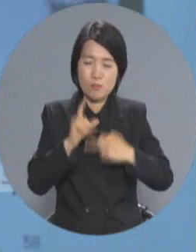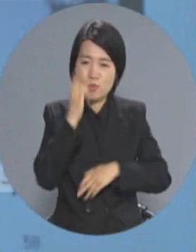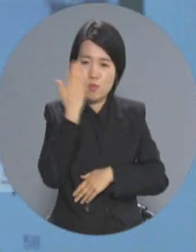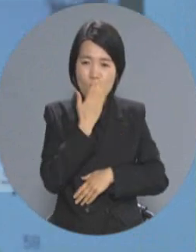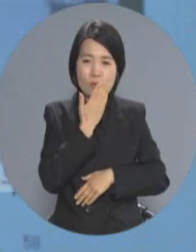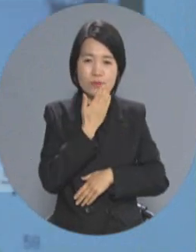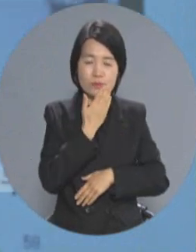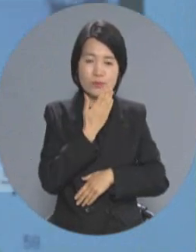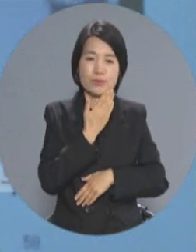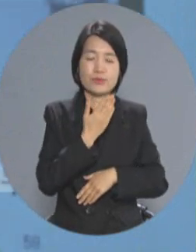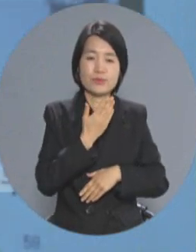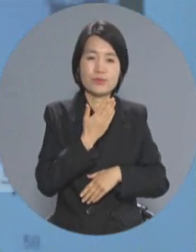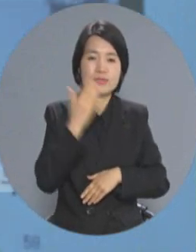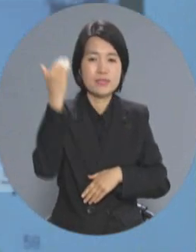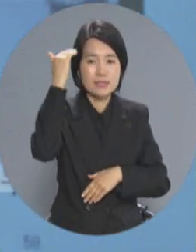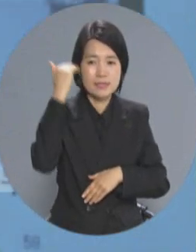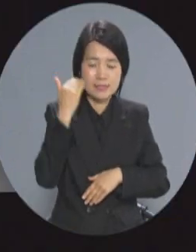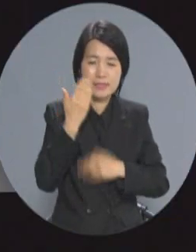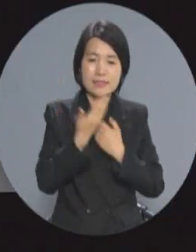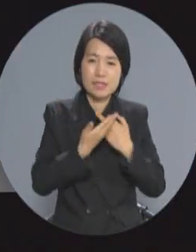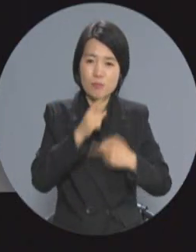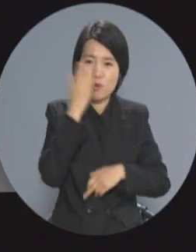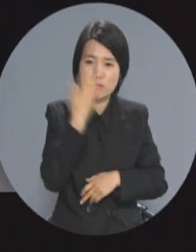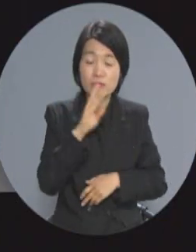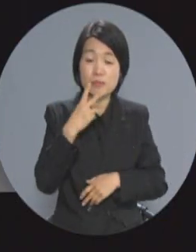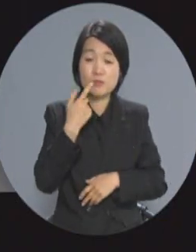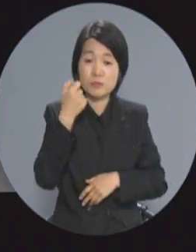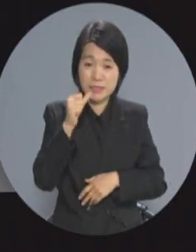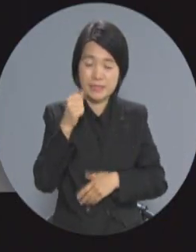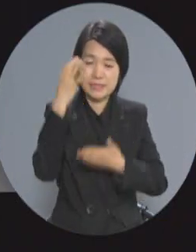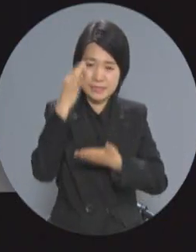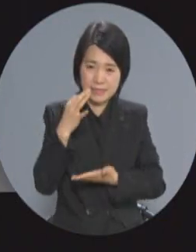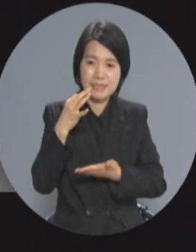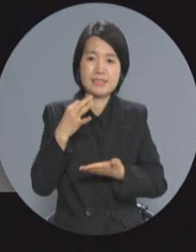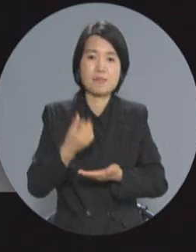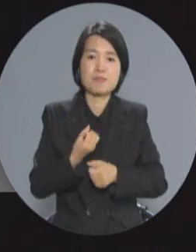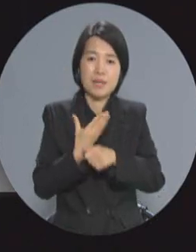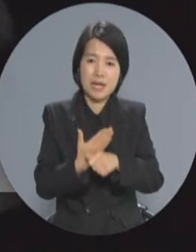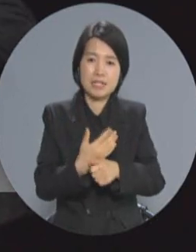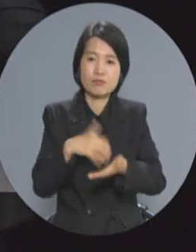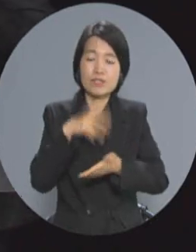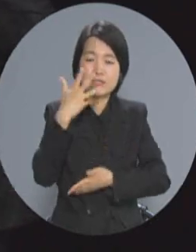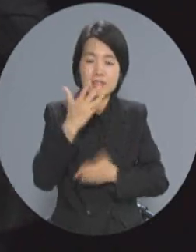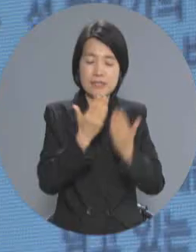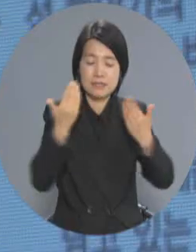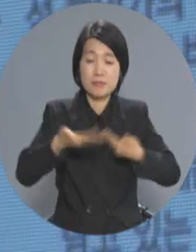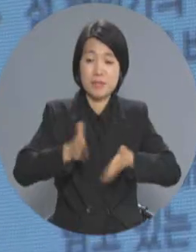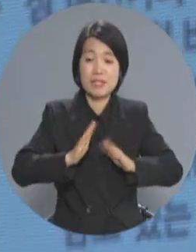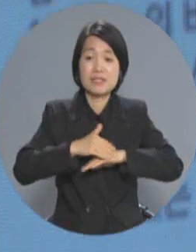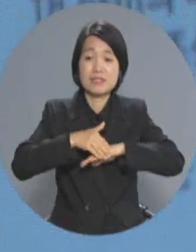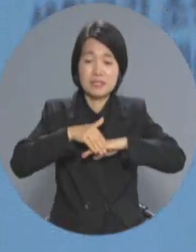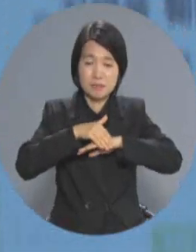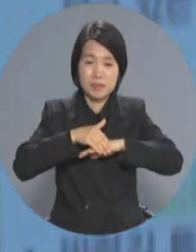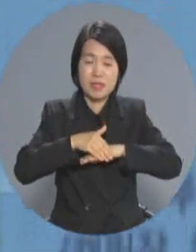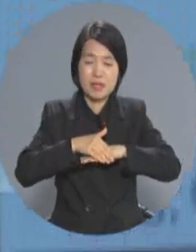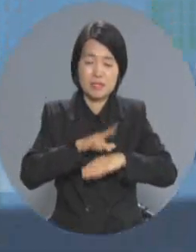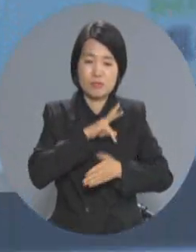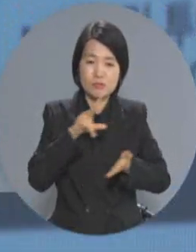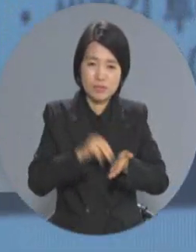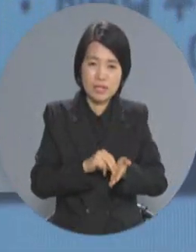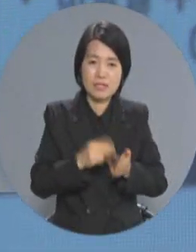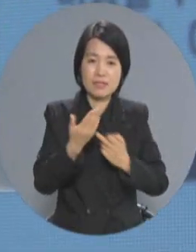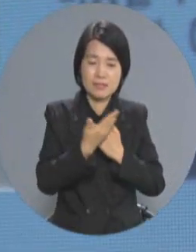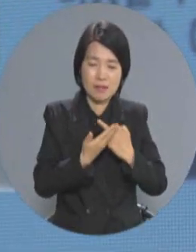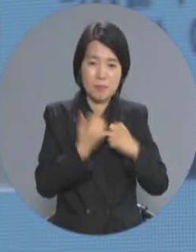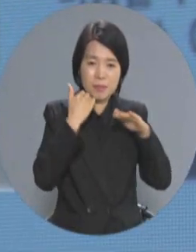여수의 365개 섬을 표현하고 무한한 가치를 전달하는 8개 전시관이 들어섭니다. 주제는 섬, 바다와